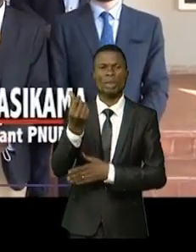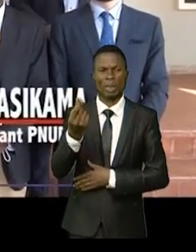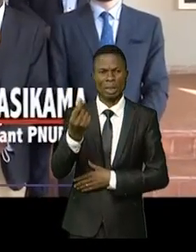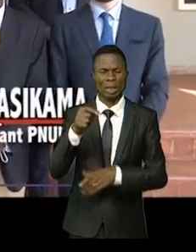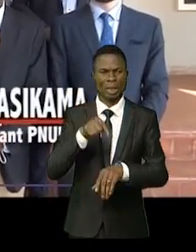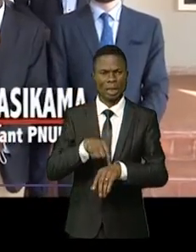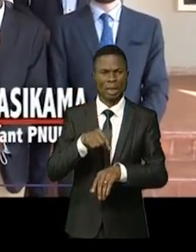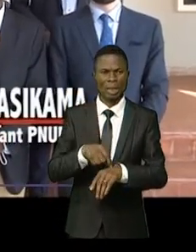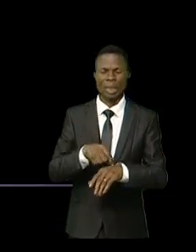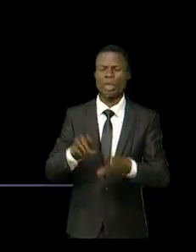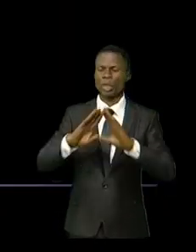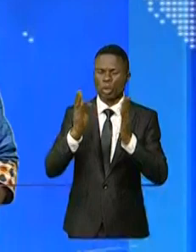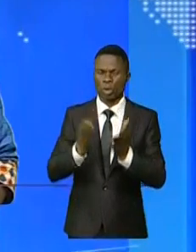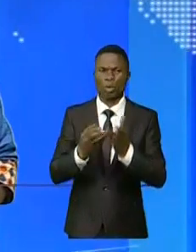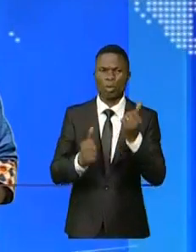de faire que tout le monde soit...